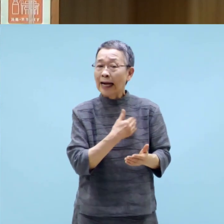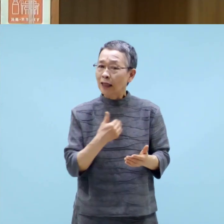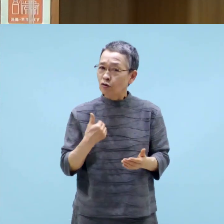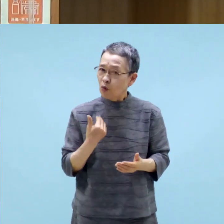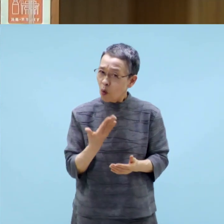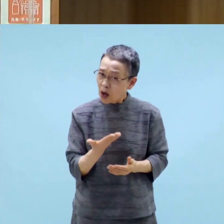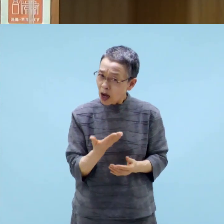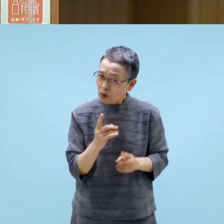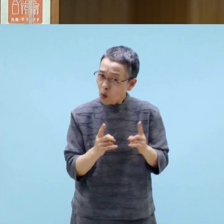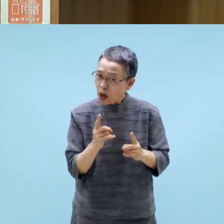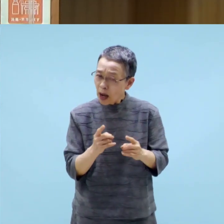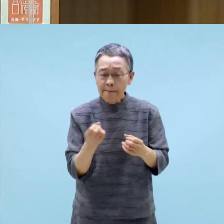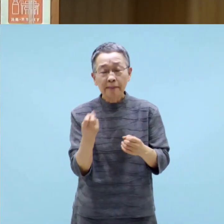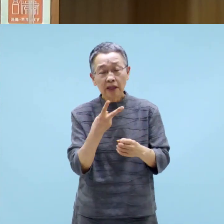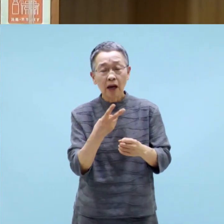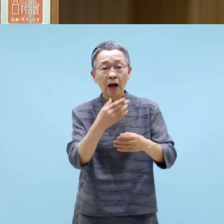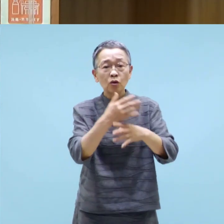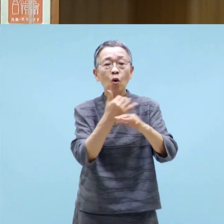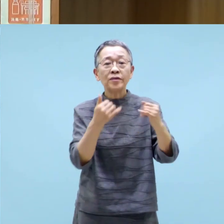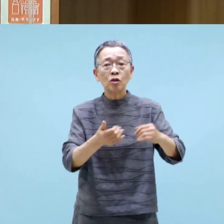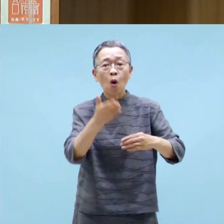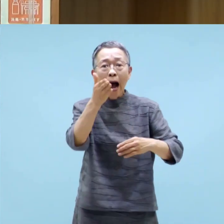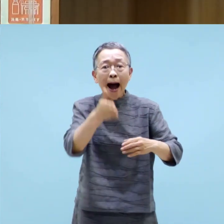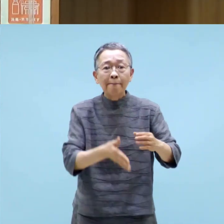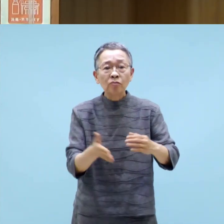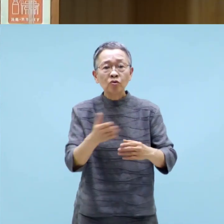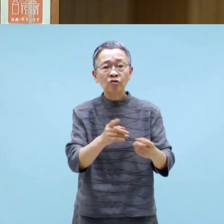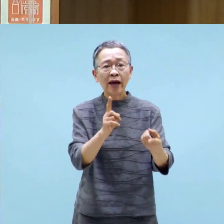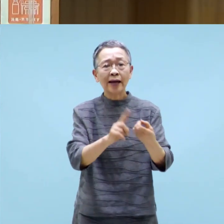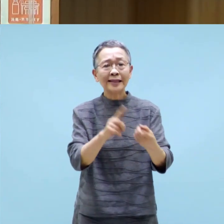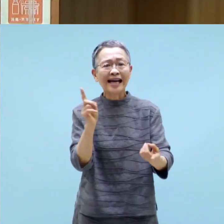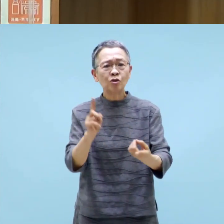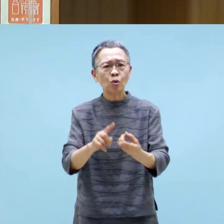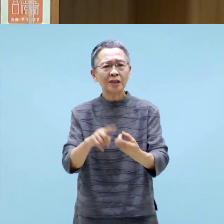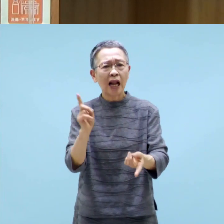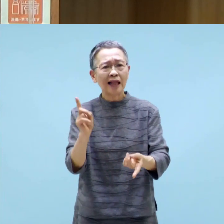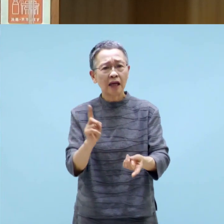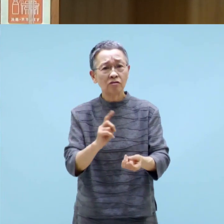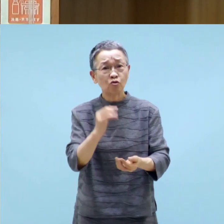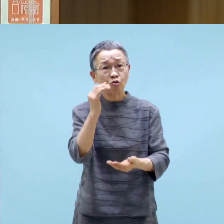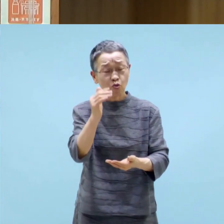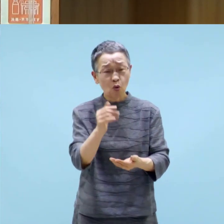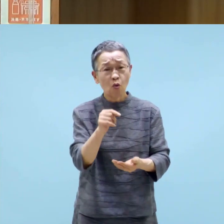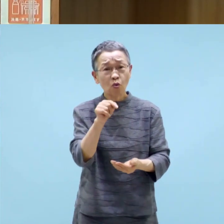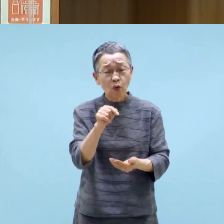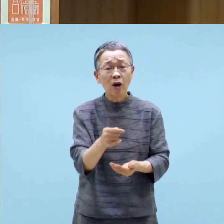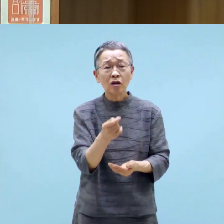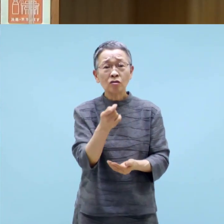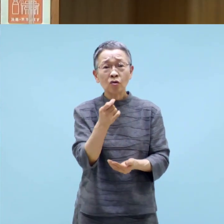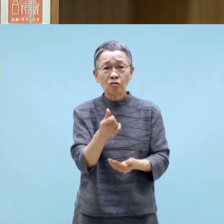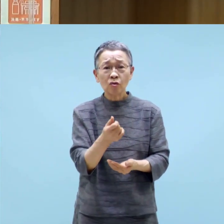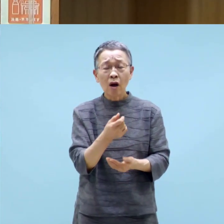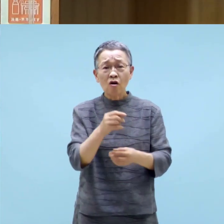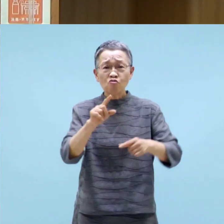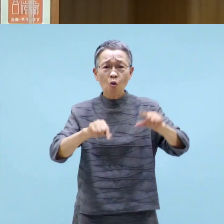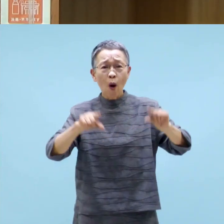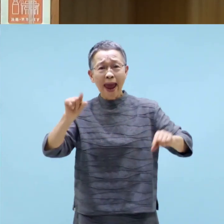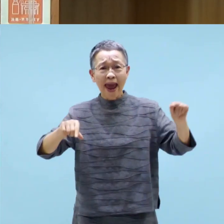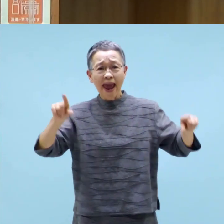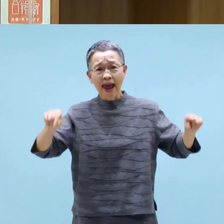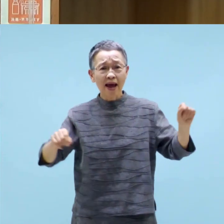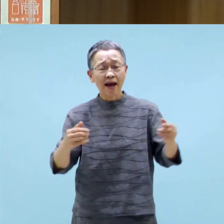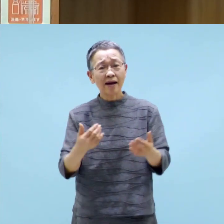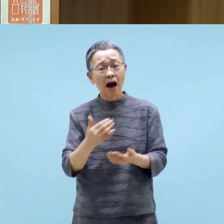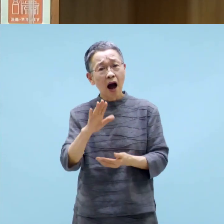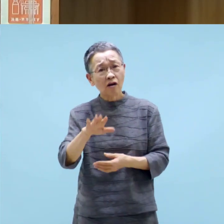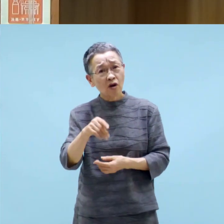その道民の半分弱が対象にならないということについて若干その不公平感はないのか、その2点について最後お伺